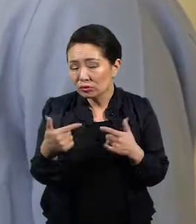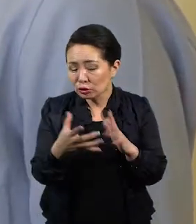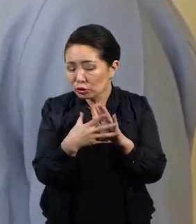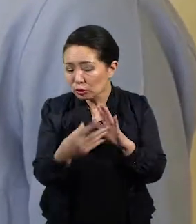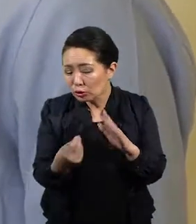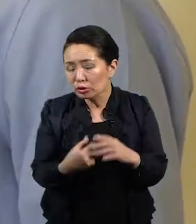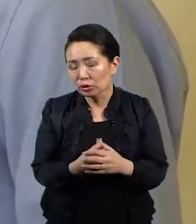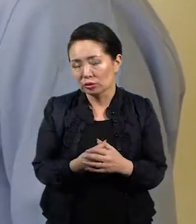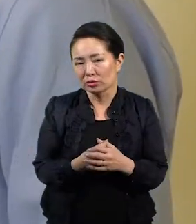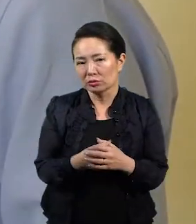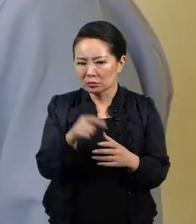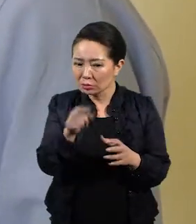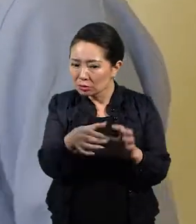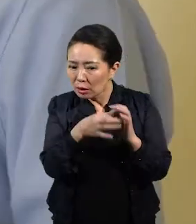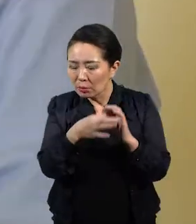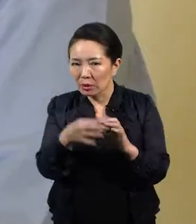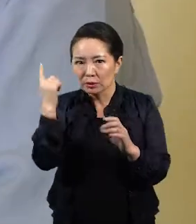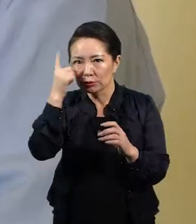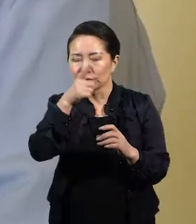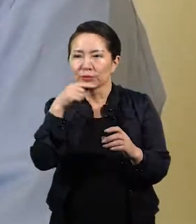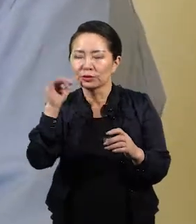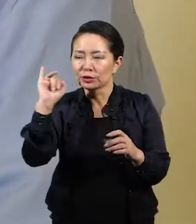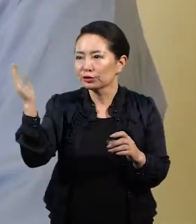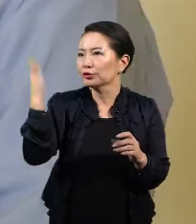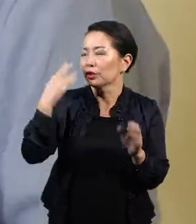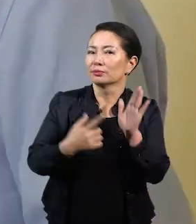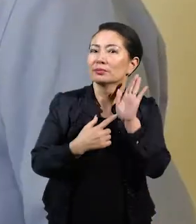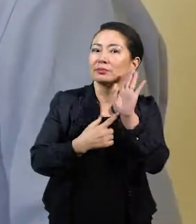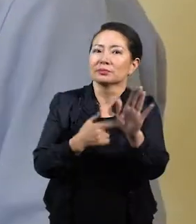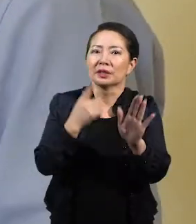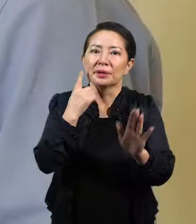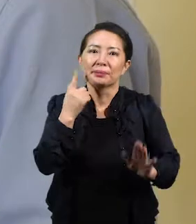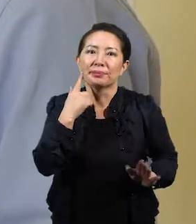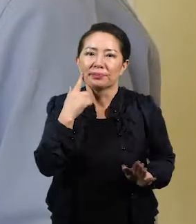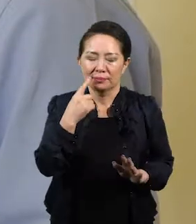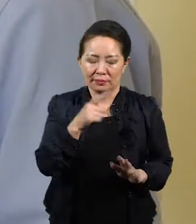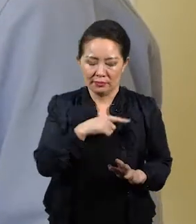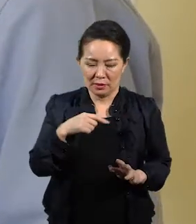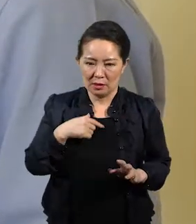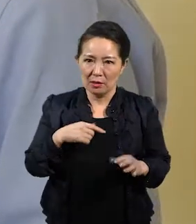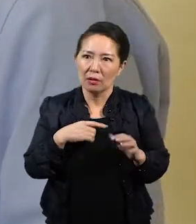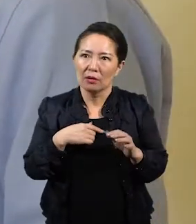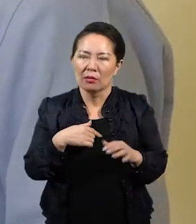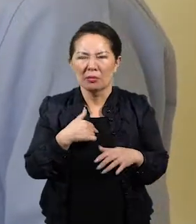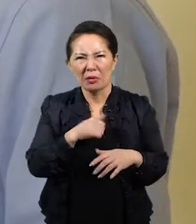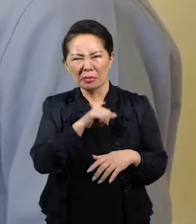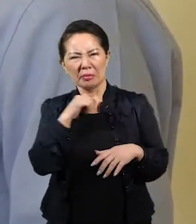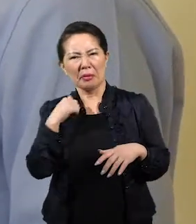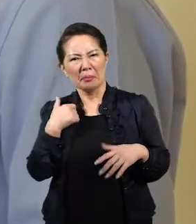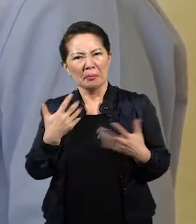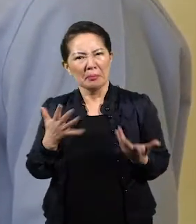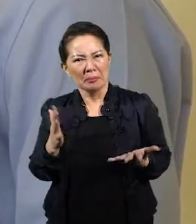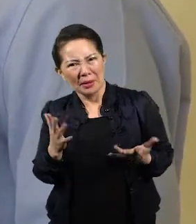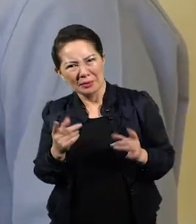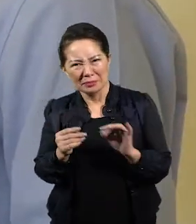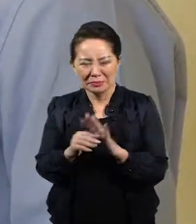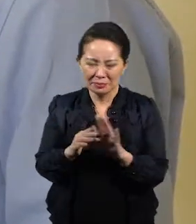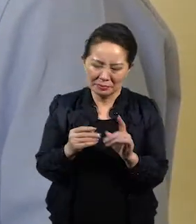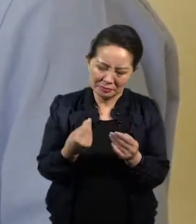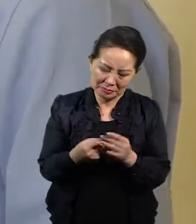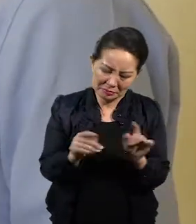баг нүүр нь ил тод харагдсан тэр эмэгтэй хүн болоо ингээд амиа орлож болцсохгүй үйл